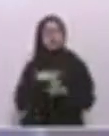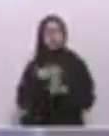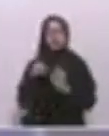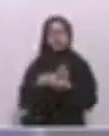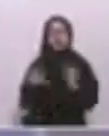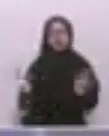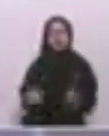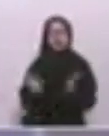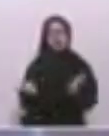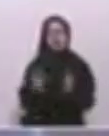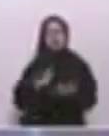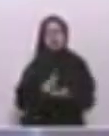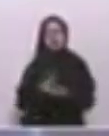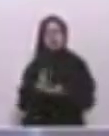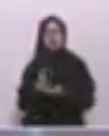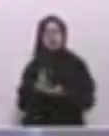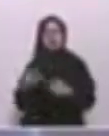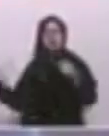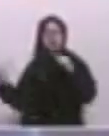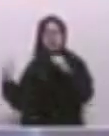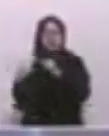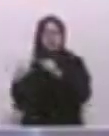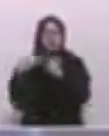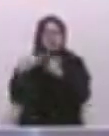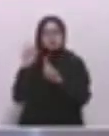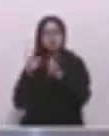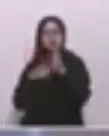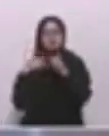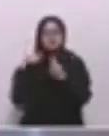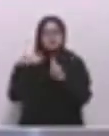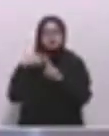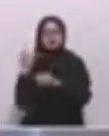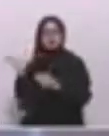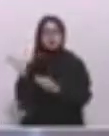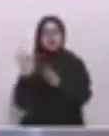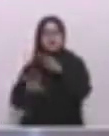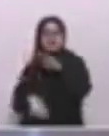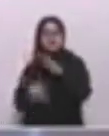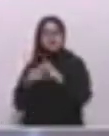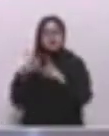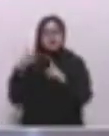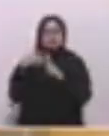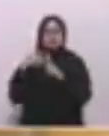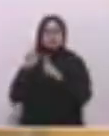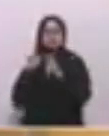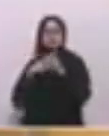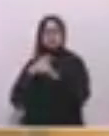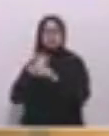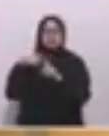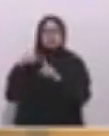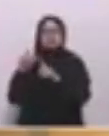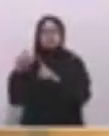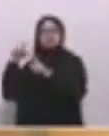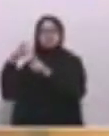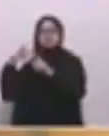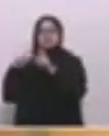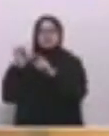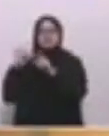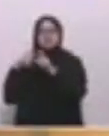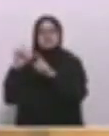pembangunan jalan penghubung bungkus Selatan dengan Bungku pesisir ya saya ini adalah boleh dibilang